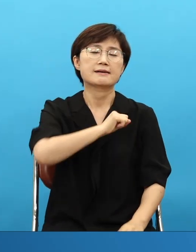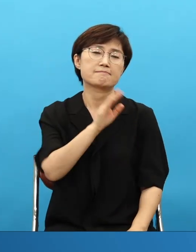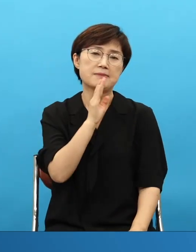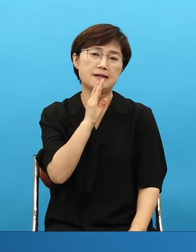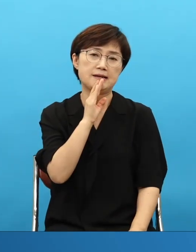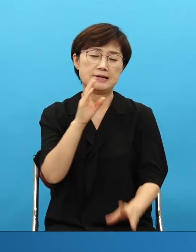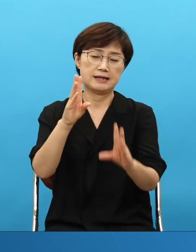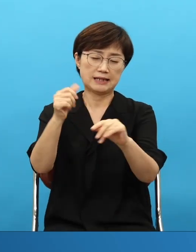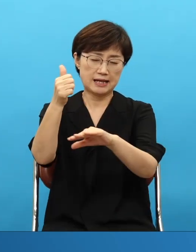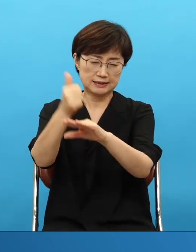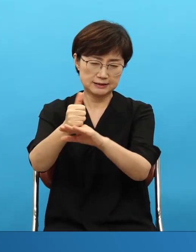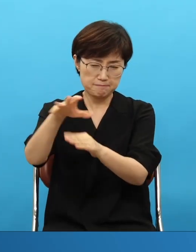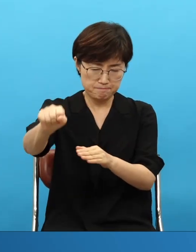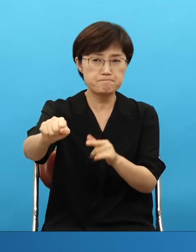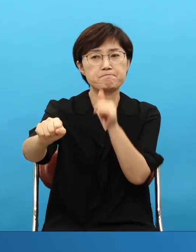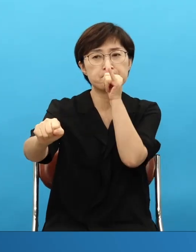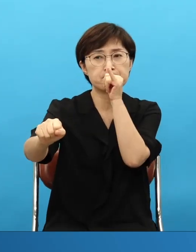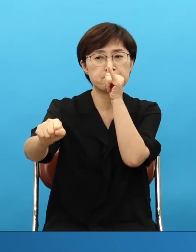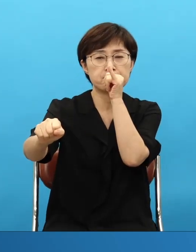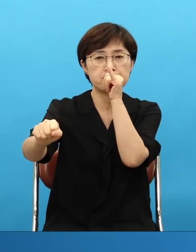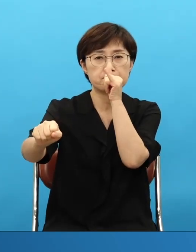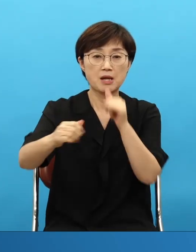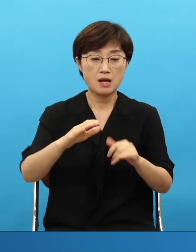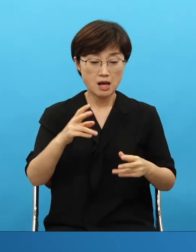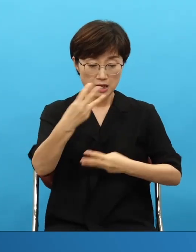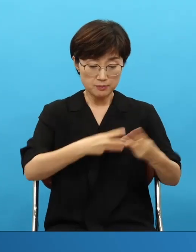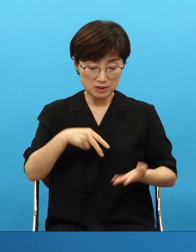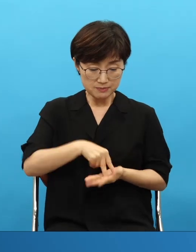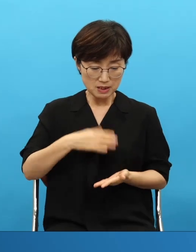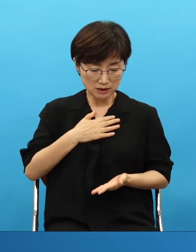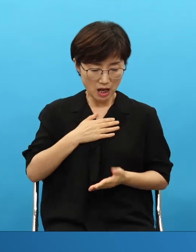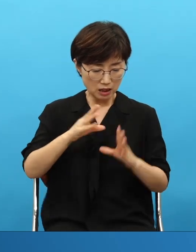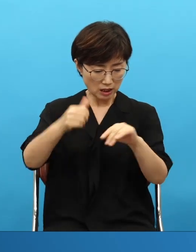끝이에요. 렘넌트는 그 준비해 칸다 미래. 이 기도하고 있으면 보입니다.